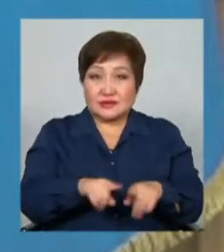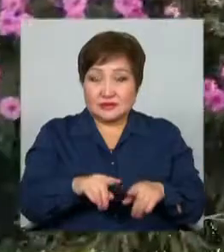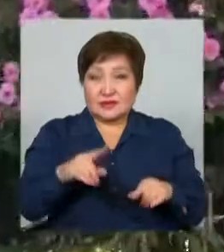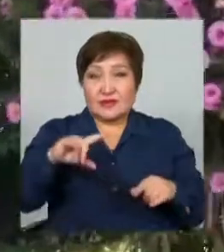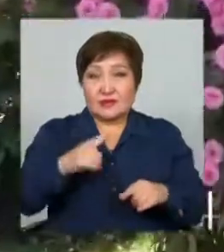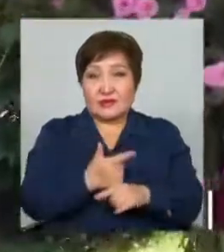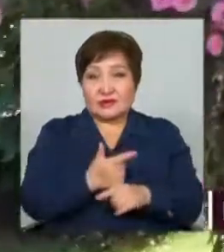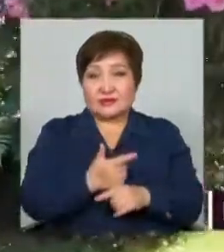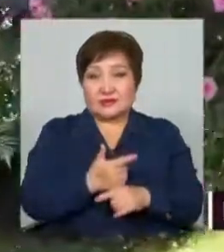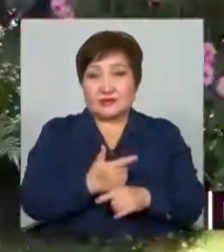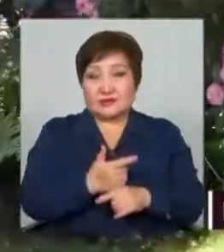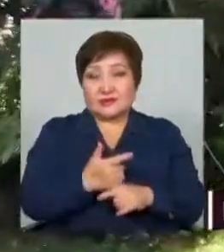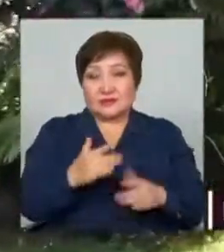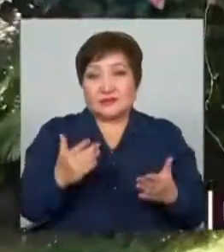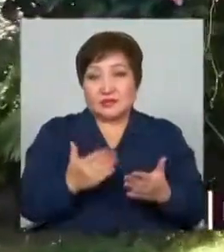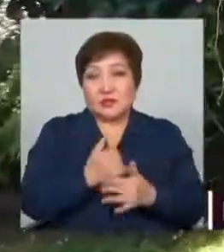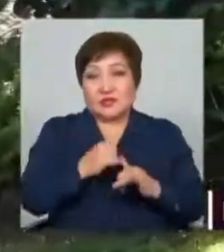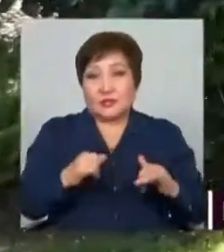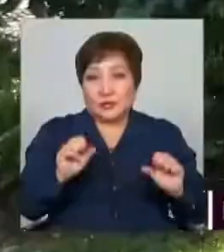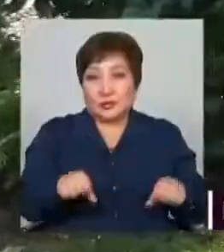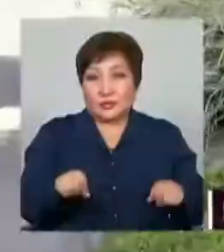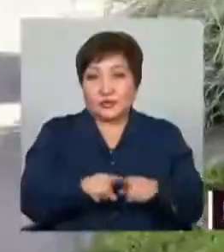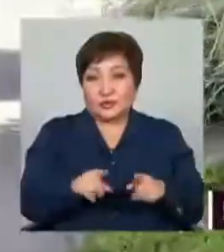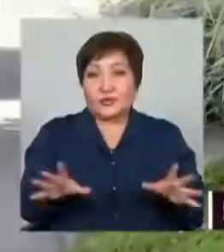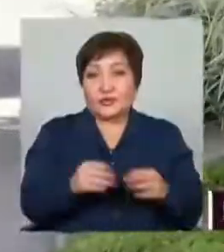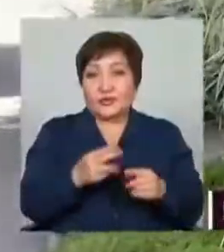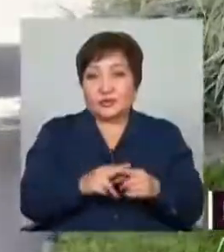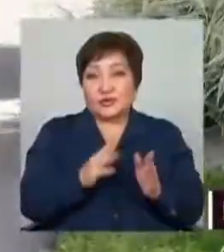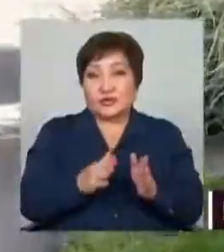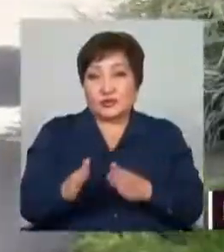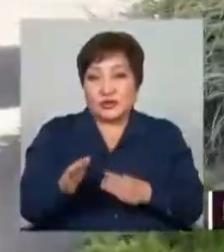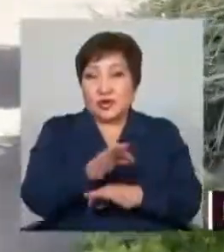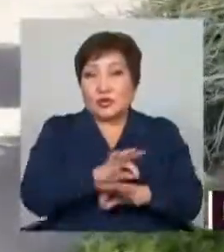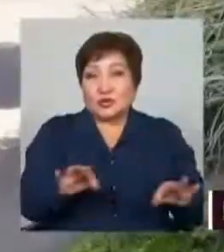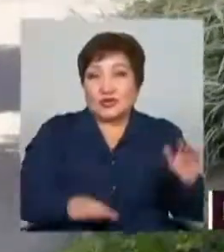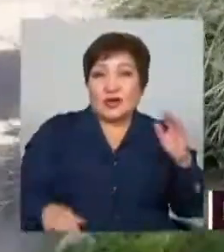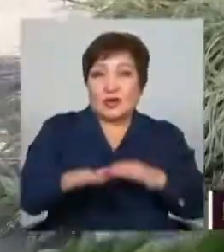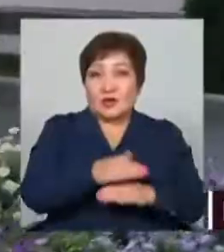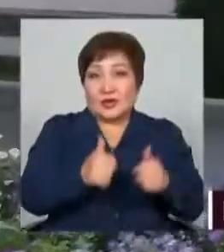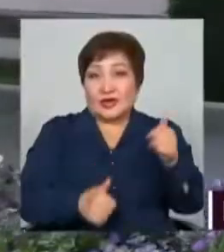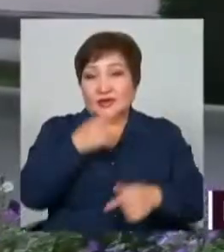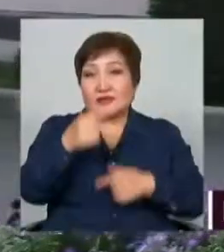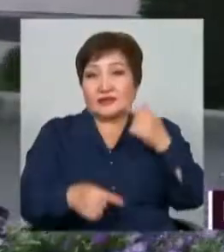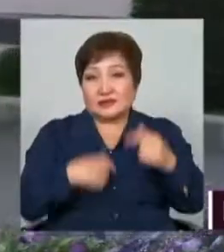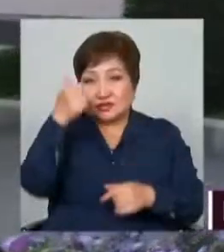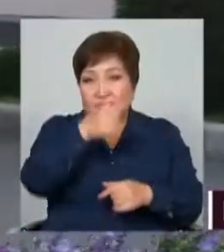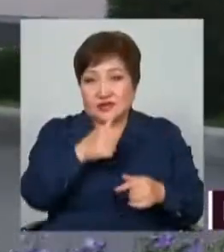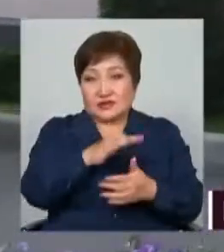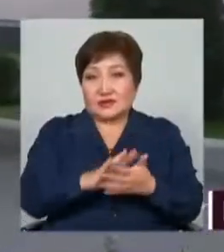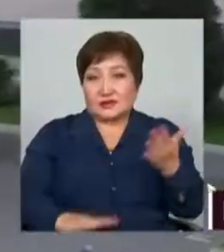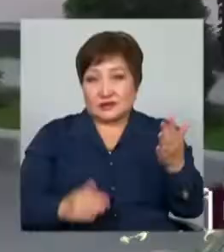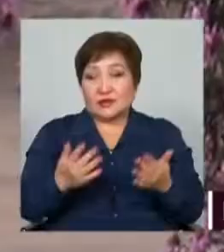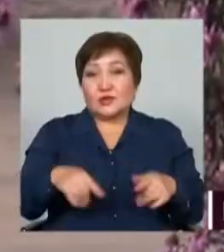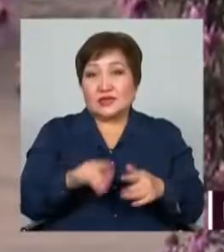шоғы мүмкін. Сонымен қатар, биыл тартысты өткен үздік аула байқауы келесі жылдары да жалғасын табады. Осылай деген қала